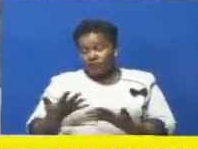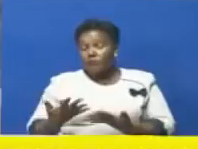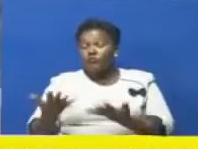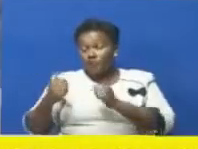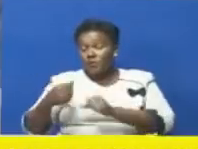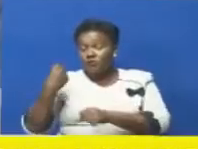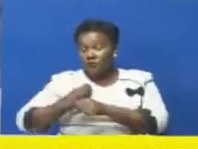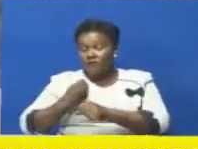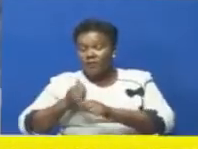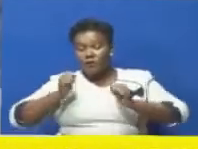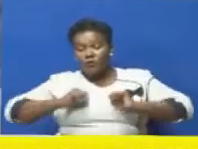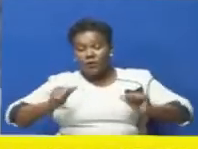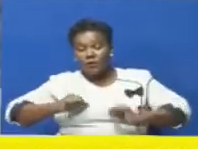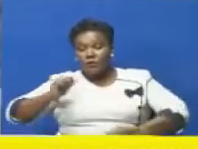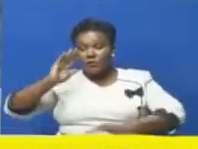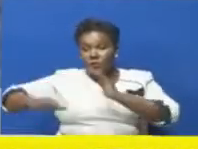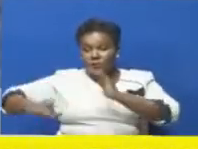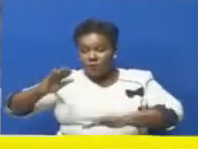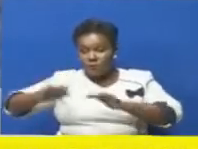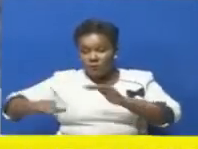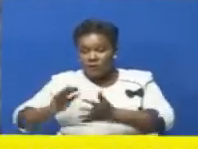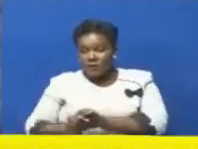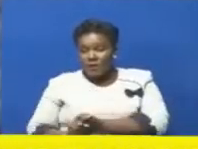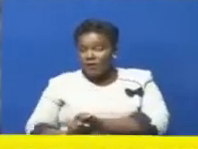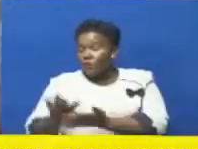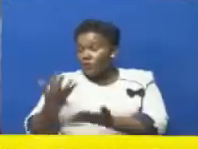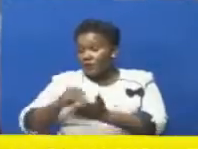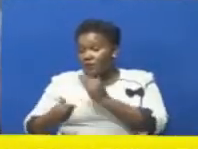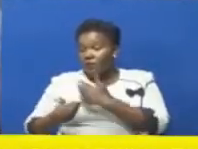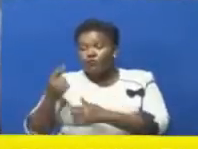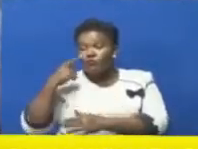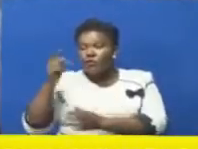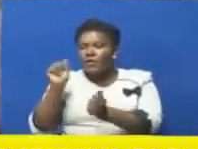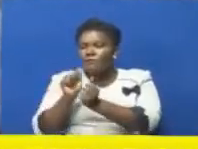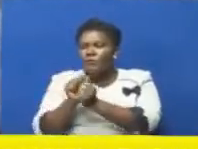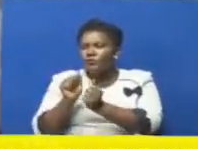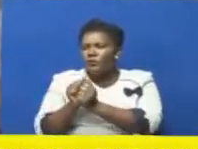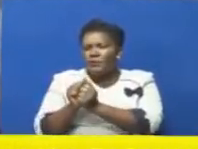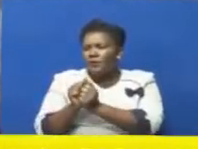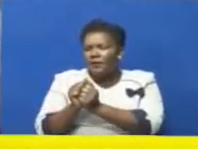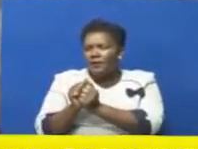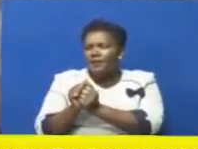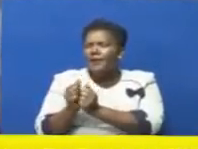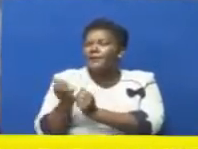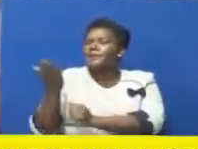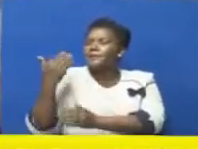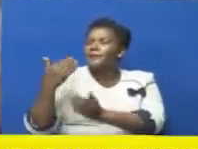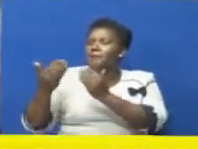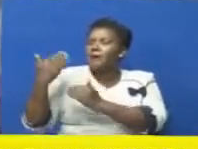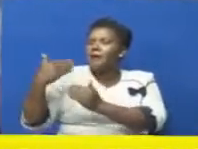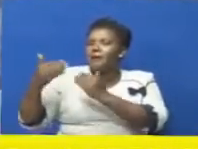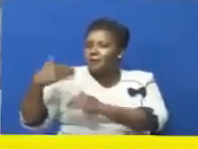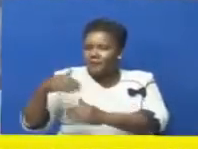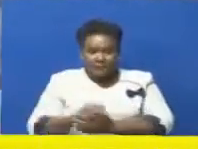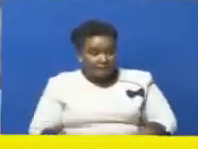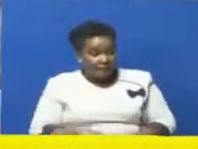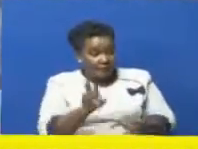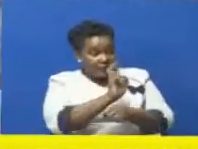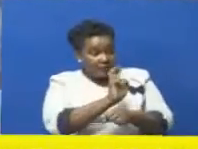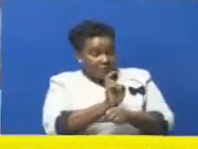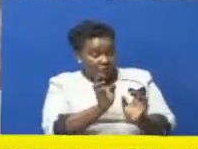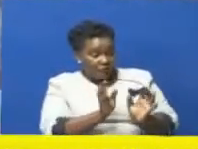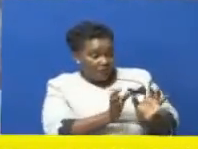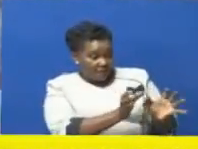these ruins here that dates from 9th century. Kwa upande wake, kamanda wa uhifadhi kanda ya kusini mashariki Abraham